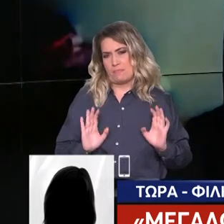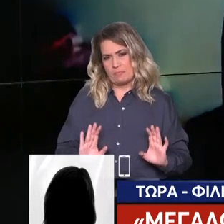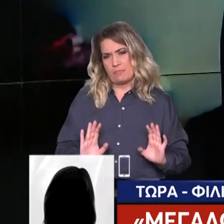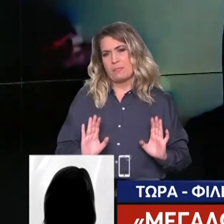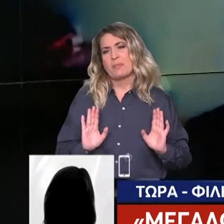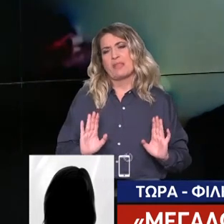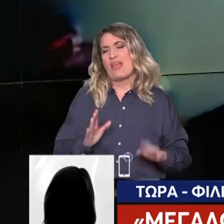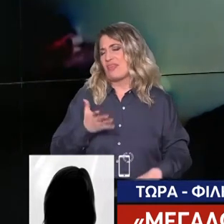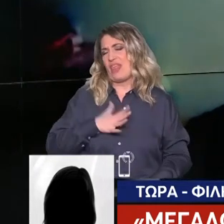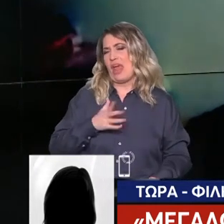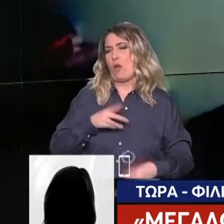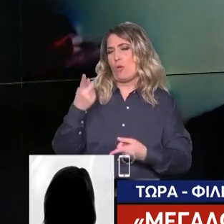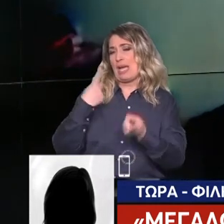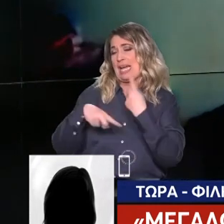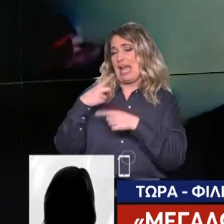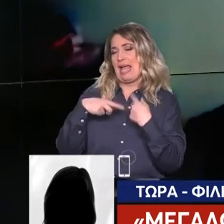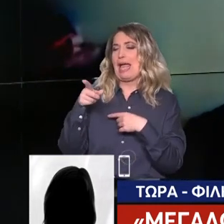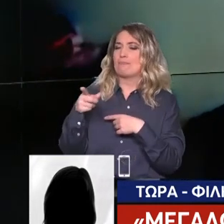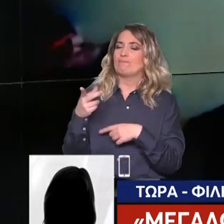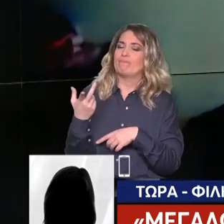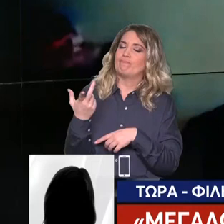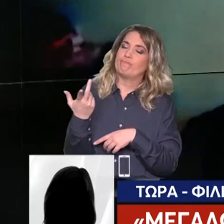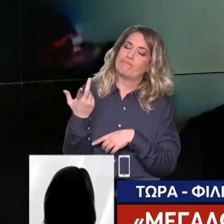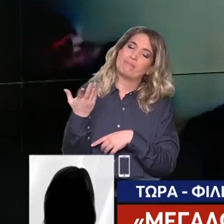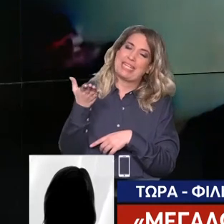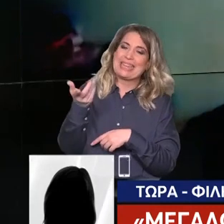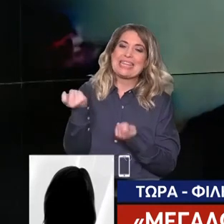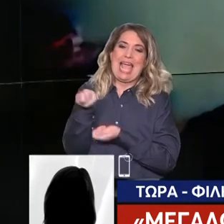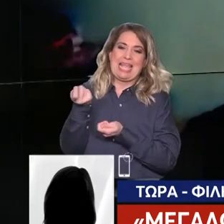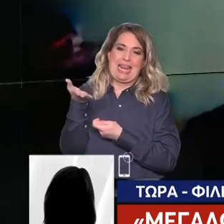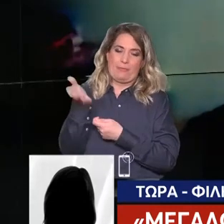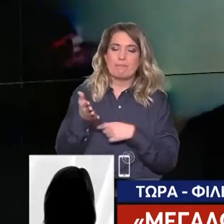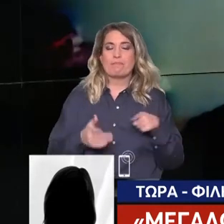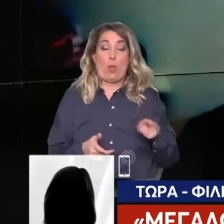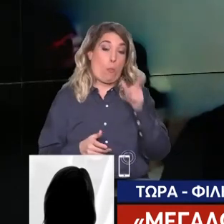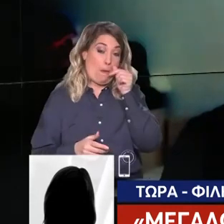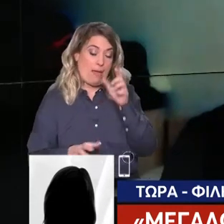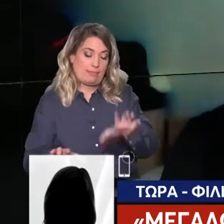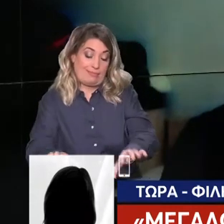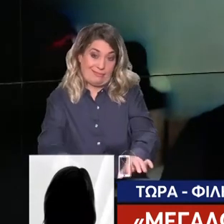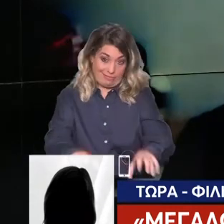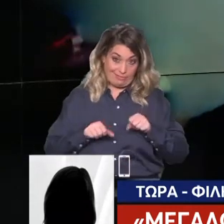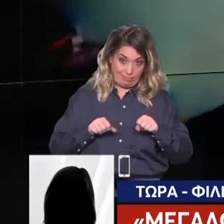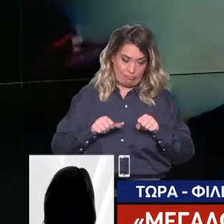παιδί, ούτε τίποτα, το κατακρίνω. Όταν ένας πατέρας έχει πάρει τα παιδιά,